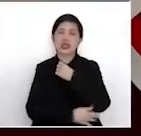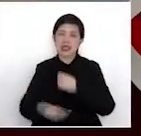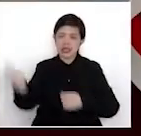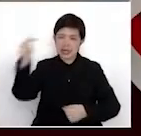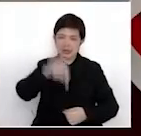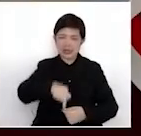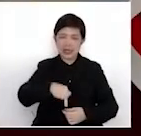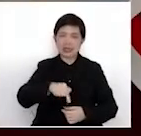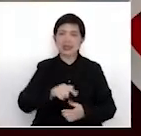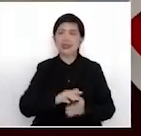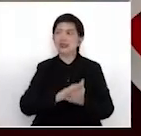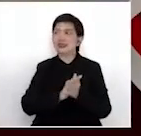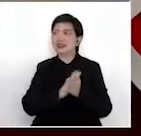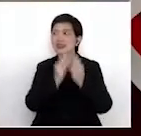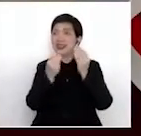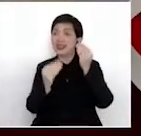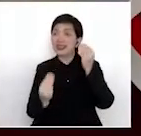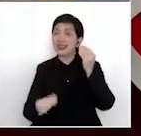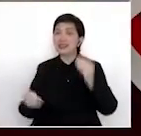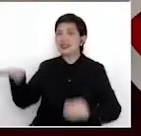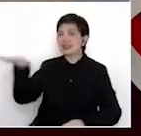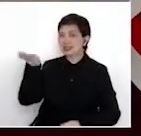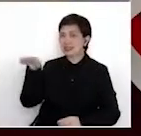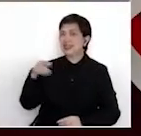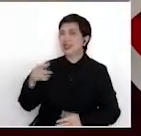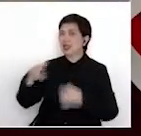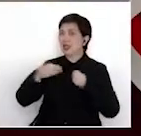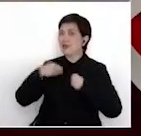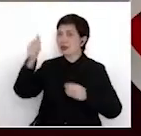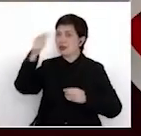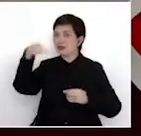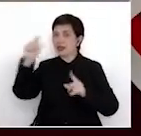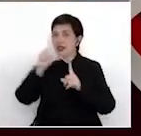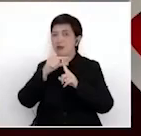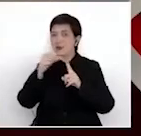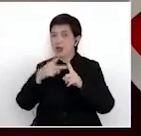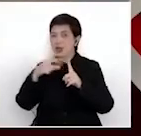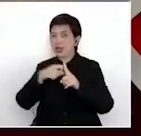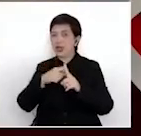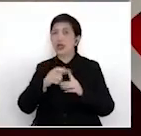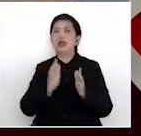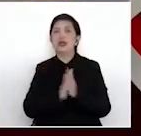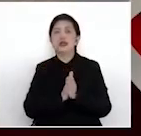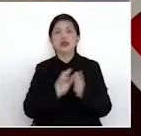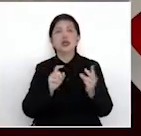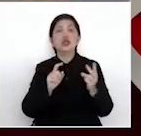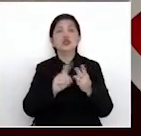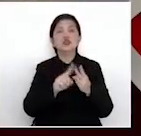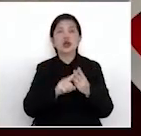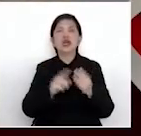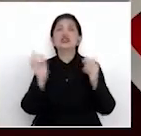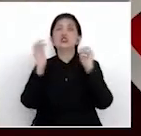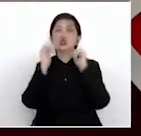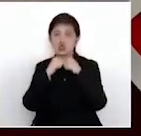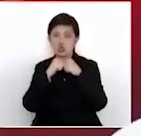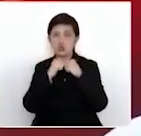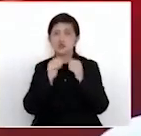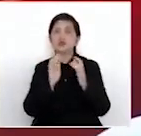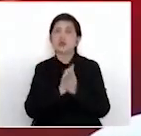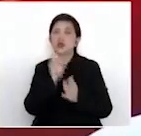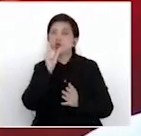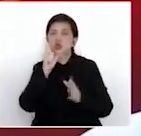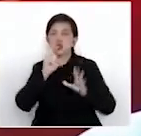rumah Jika anda kena PHK kedua setuju work from Anywhere bedanya Insyaallah pasangan Rida akan